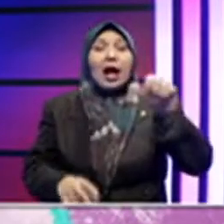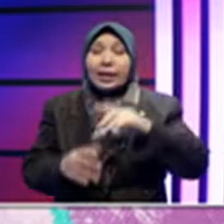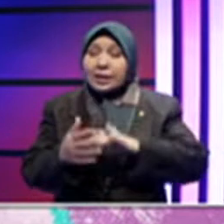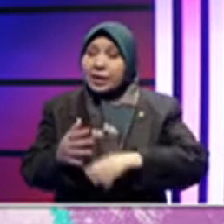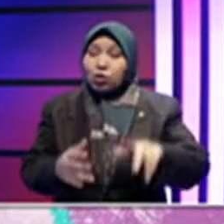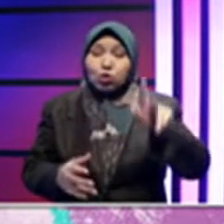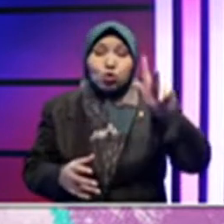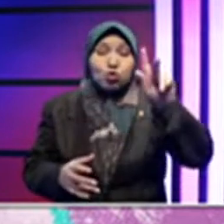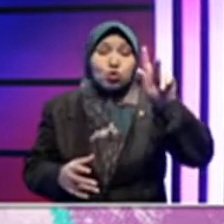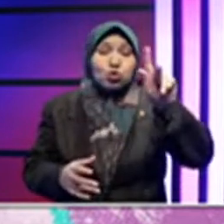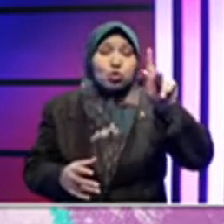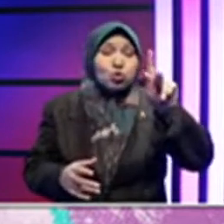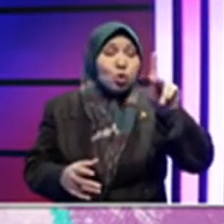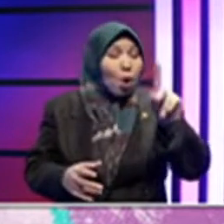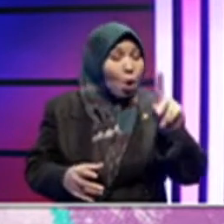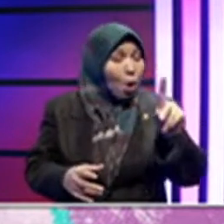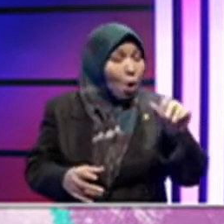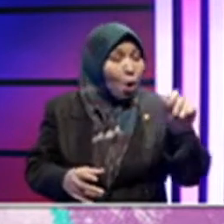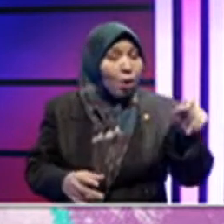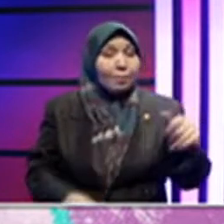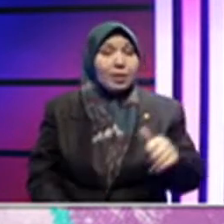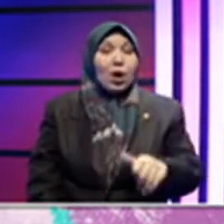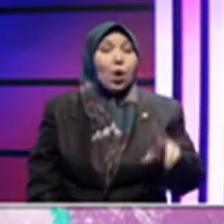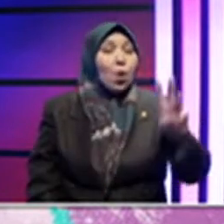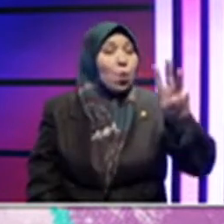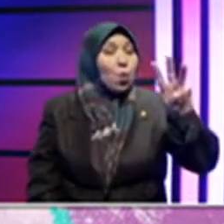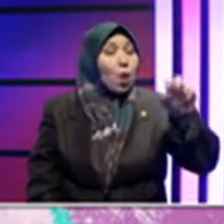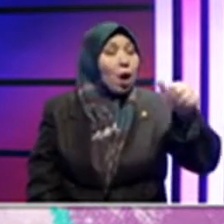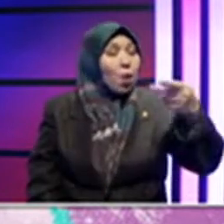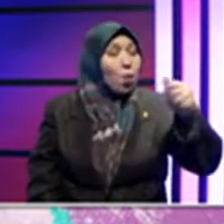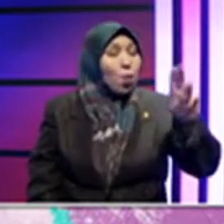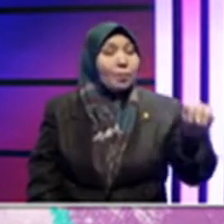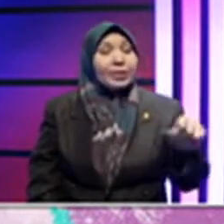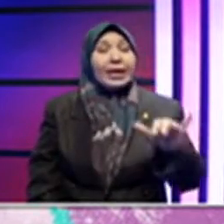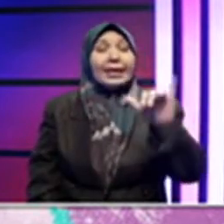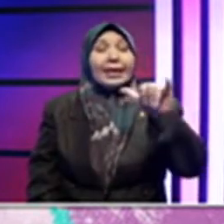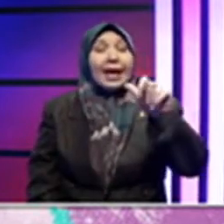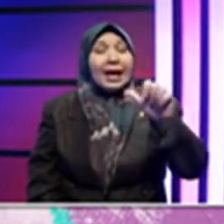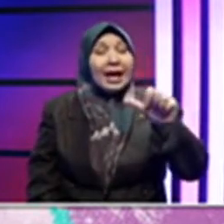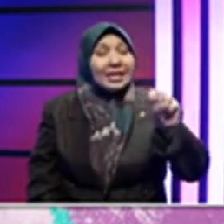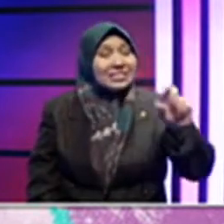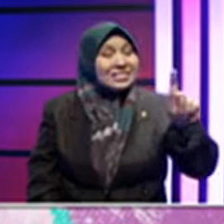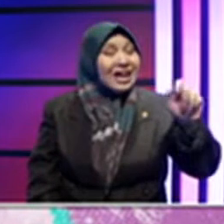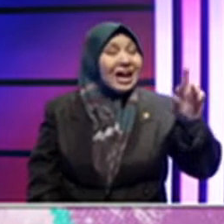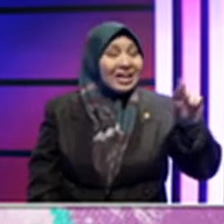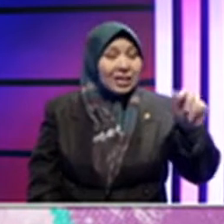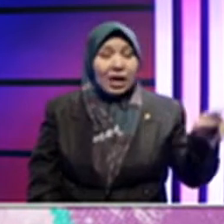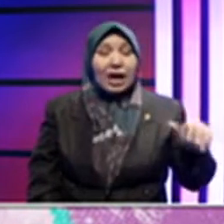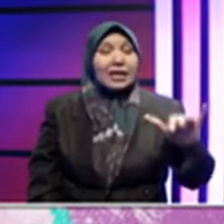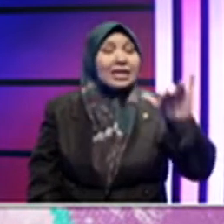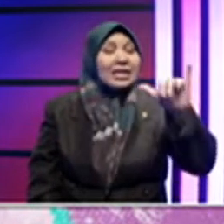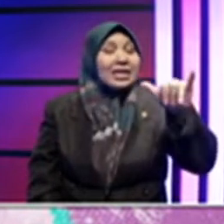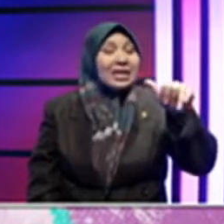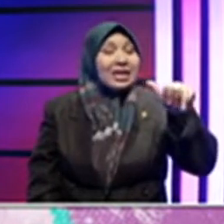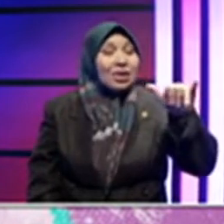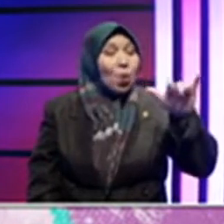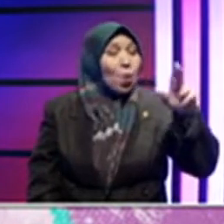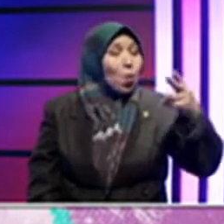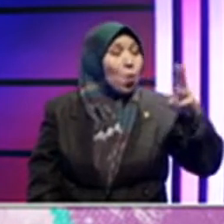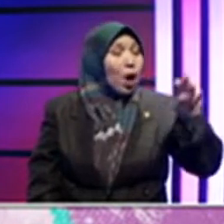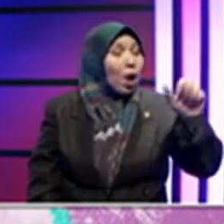terpanjang tertutup dengan teh Wah Om yastarihu jadi tah tanah Wow yls